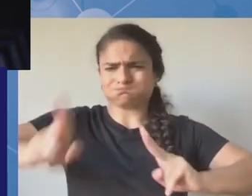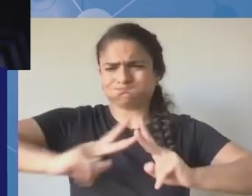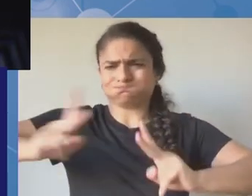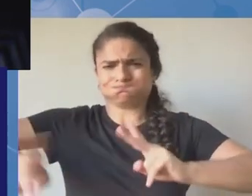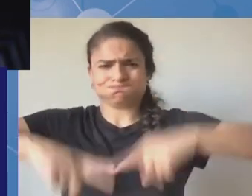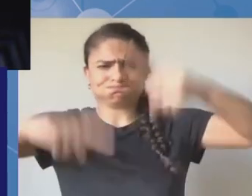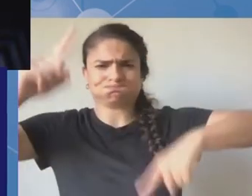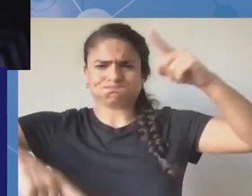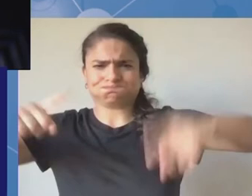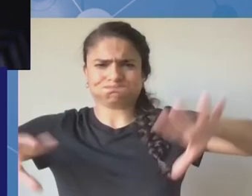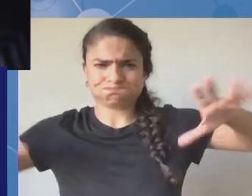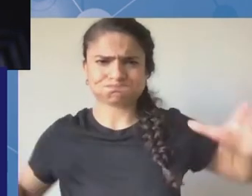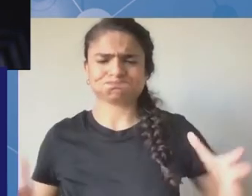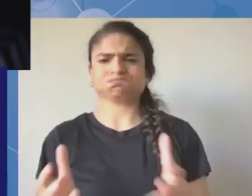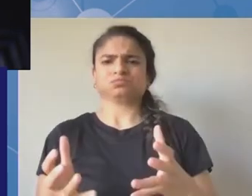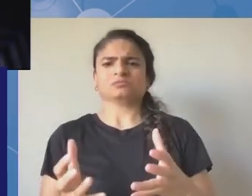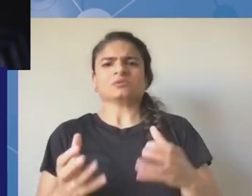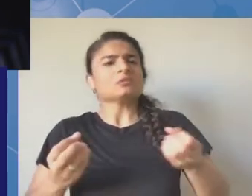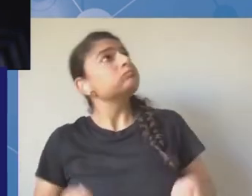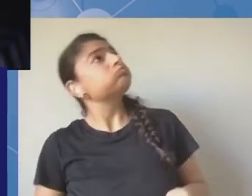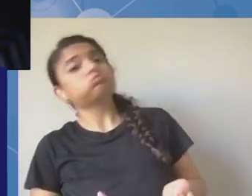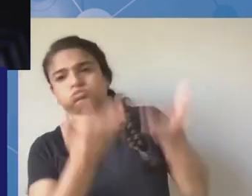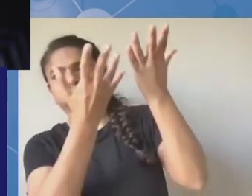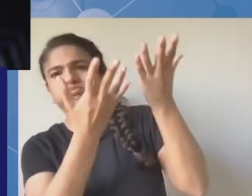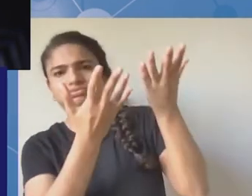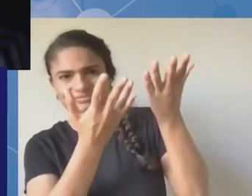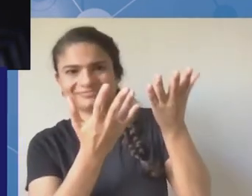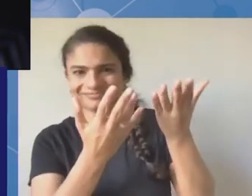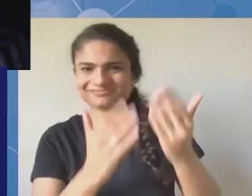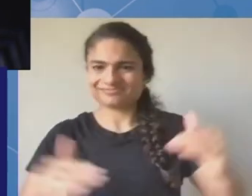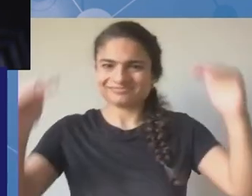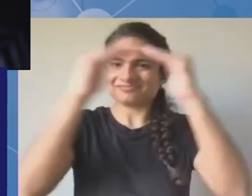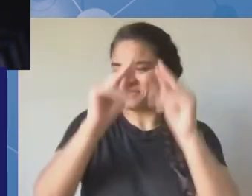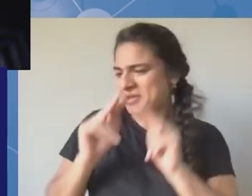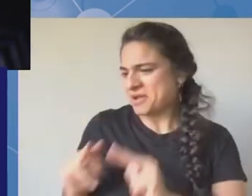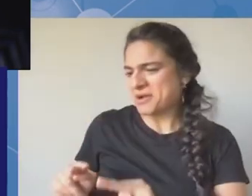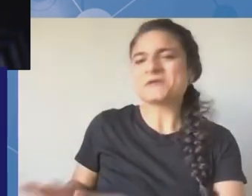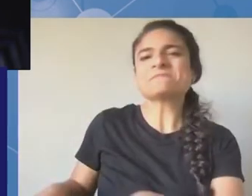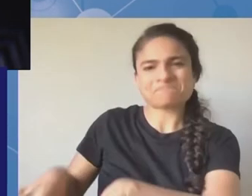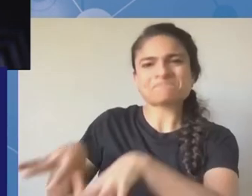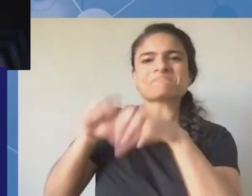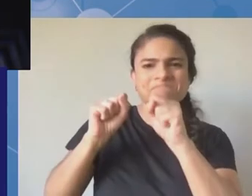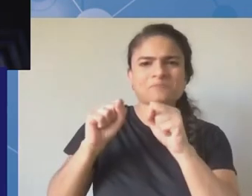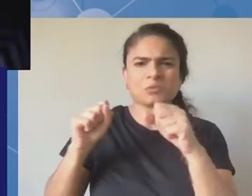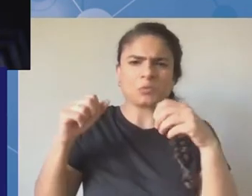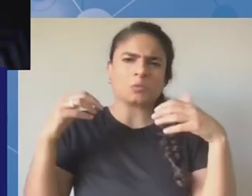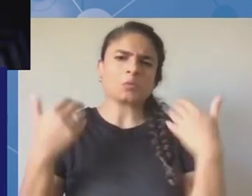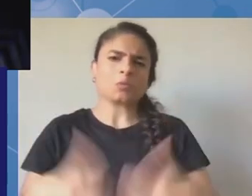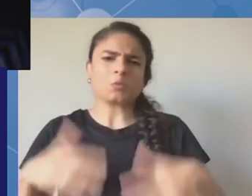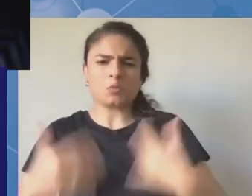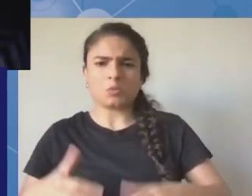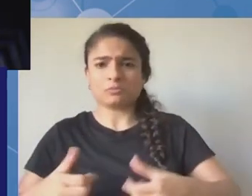تغييرات ملموسة تفعلونها، لذلك تفعلون الكثير من أجل